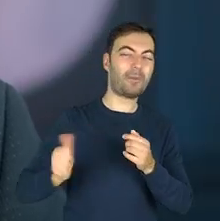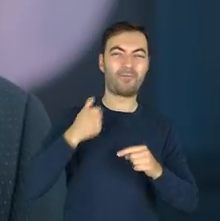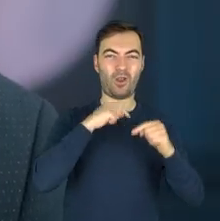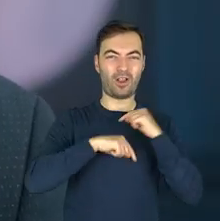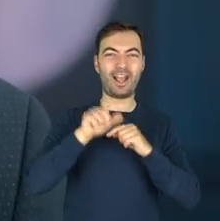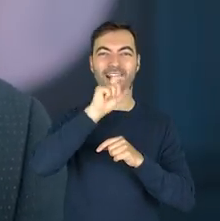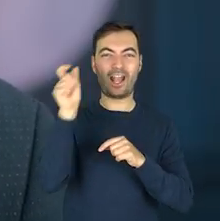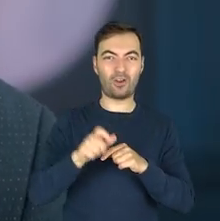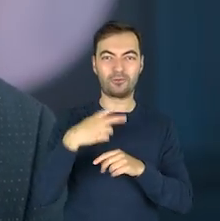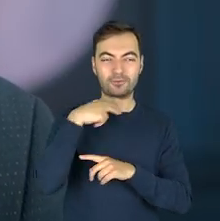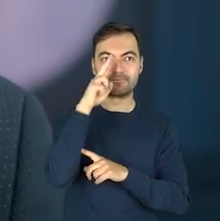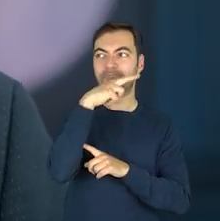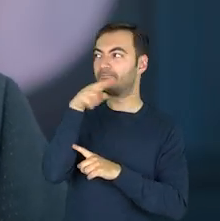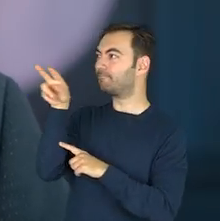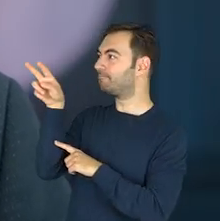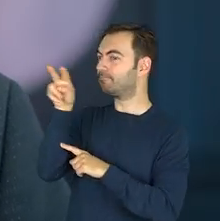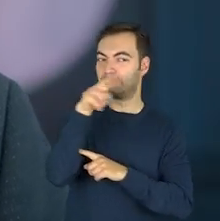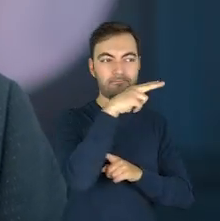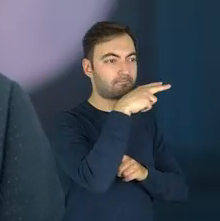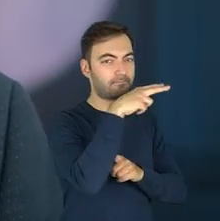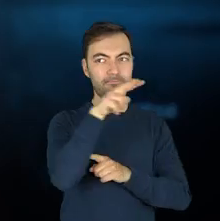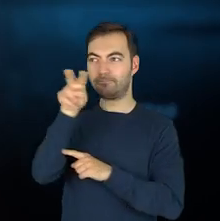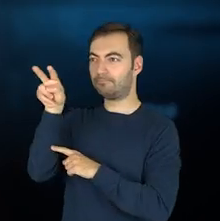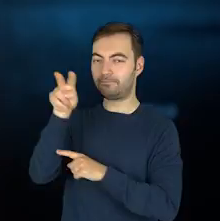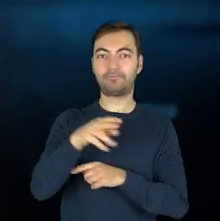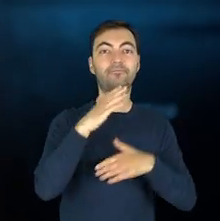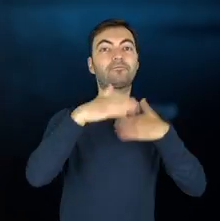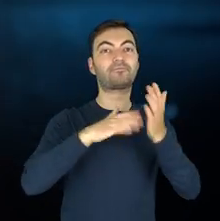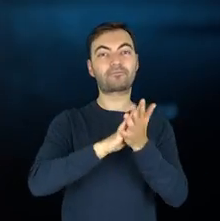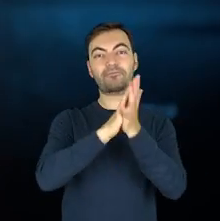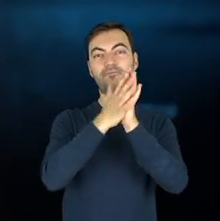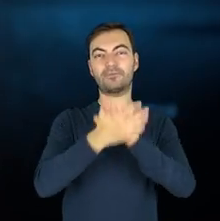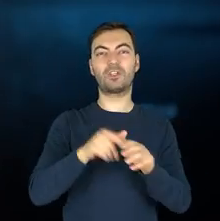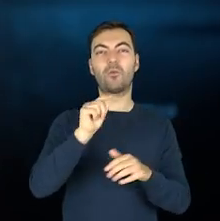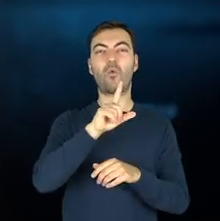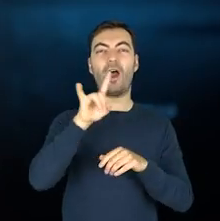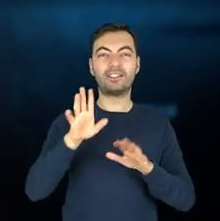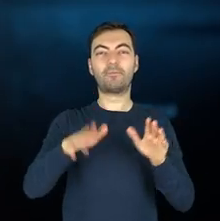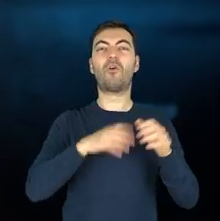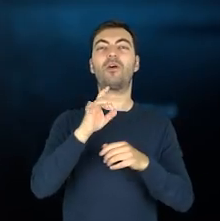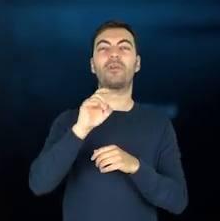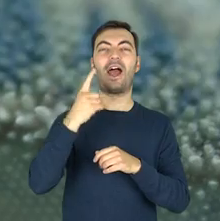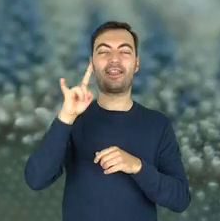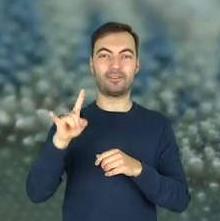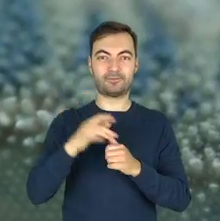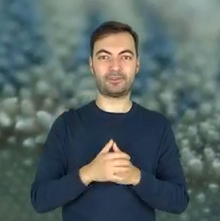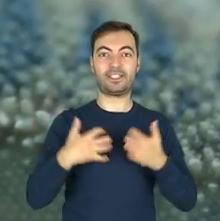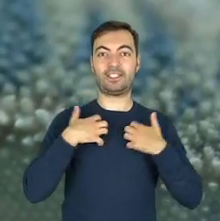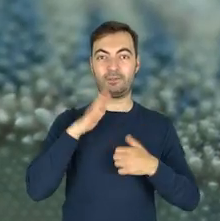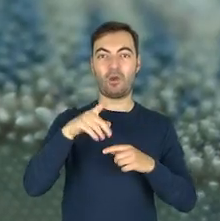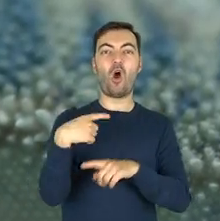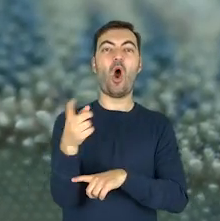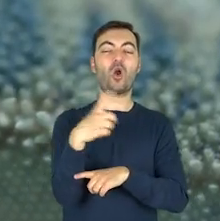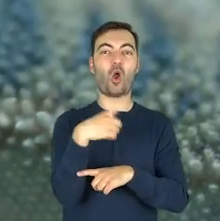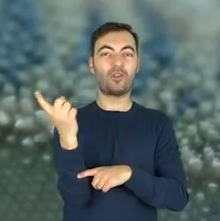mogły rozglądać się na boki za zdobyczą. Z nich powstały płazy, a następnie gady. Zwierzęta te miały